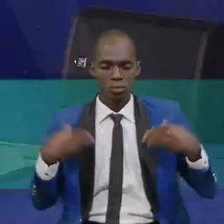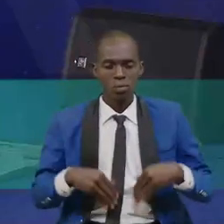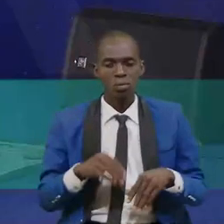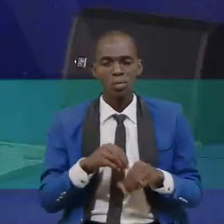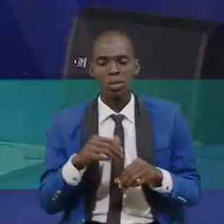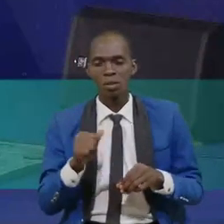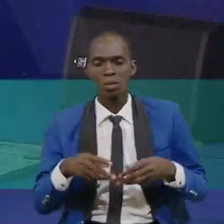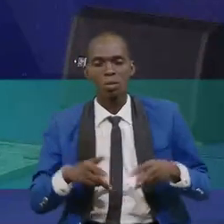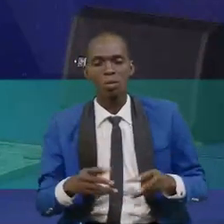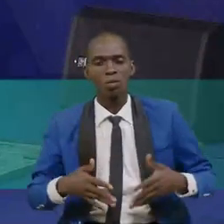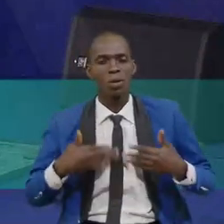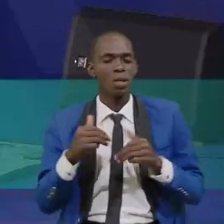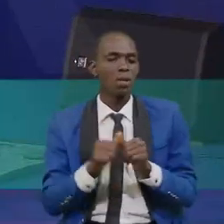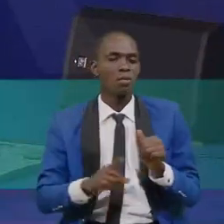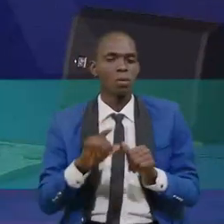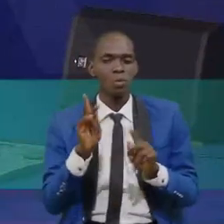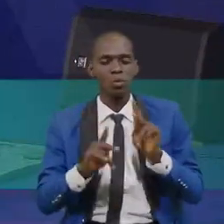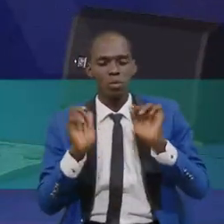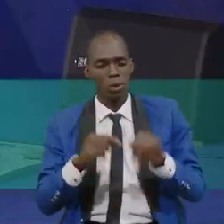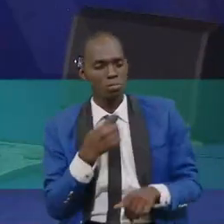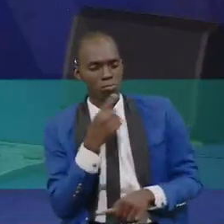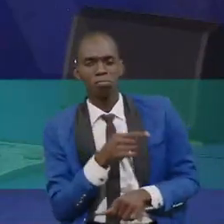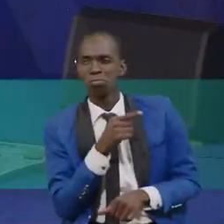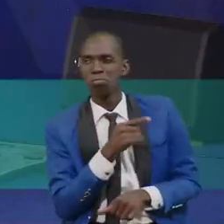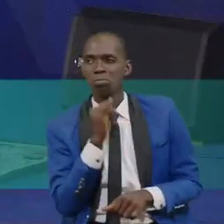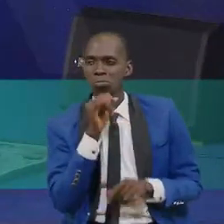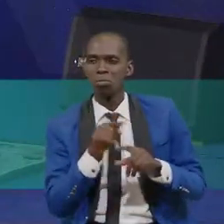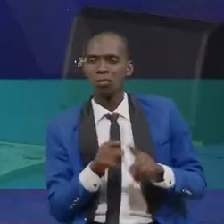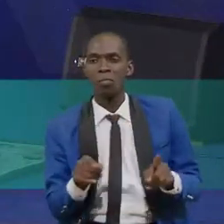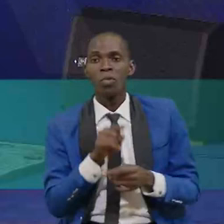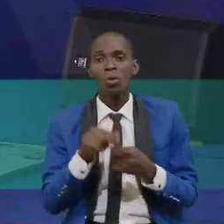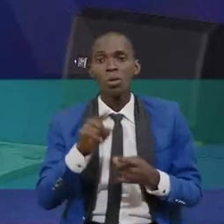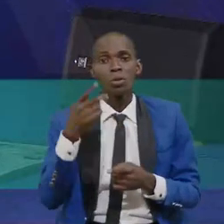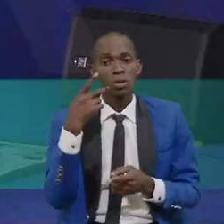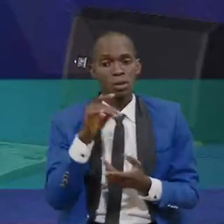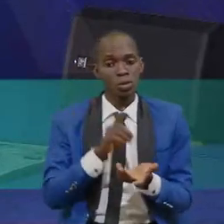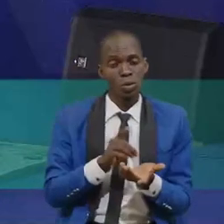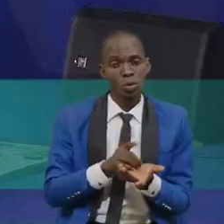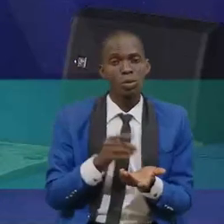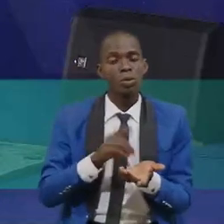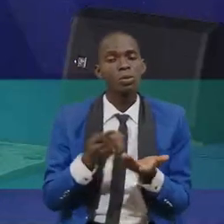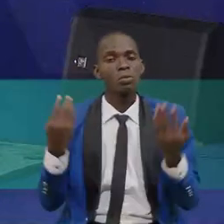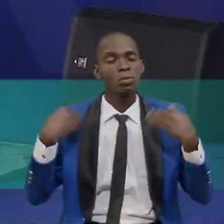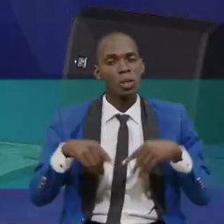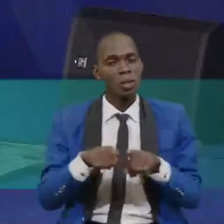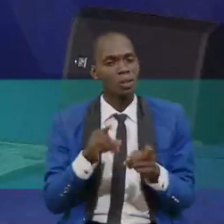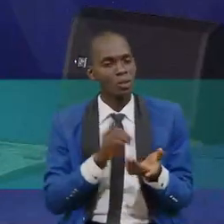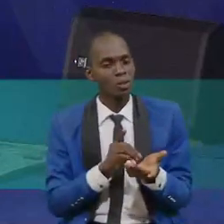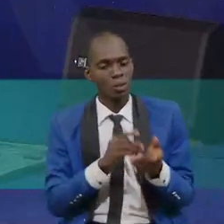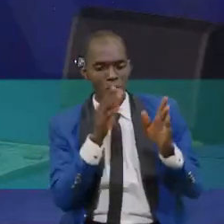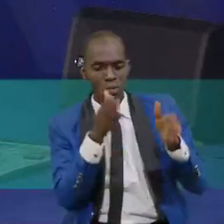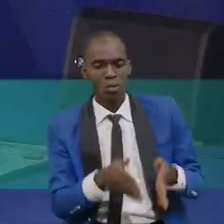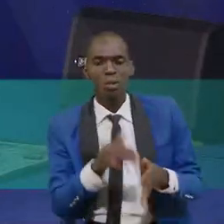partout peuvent dire « Ah, lui, il est différent. » Quand tu vois un docteur, il s'habille comme un docteur. Il est différent, elle